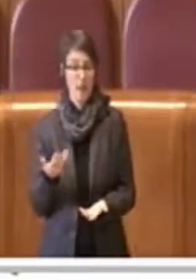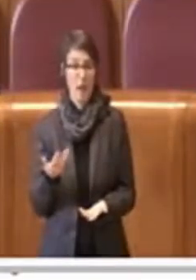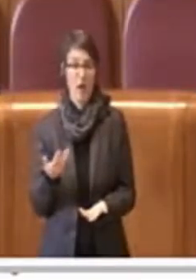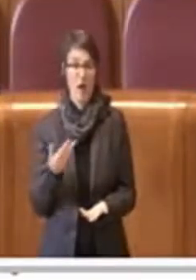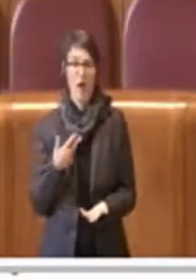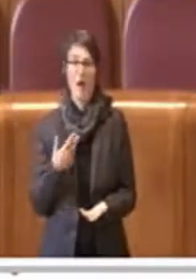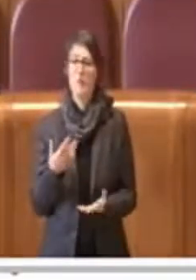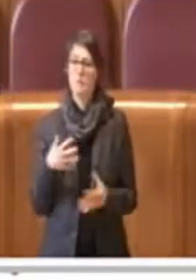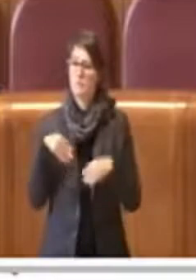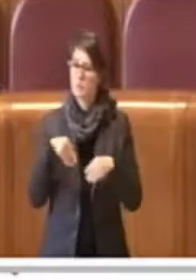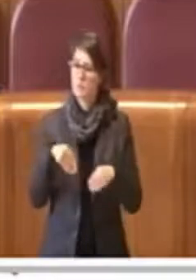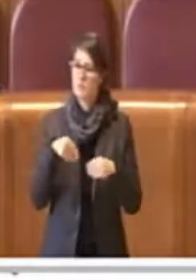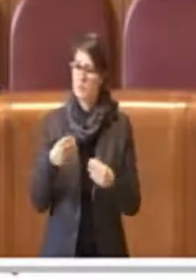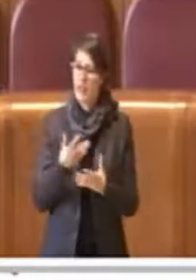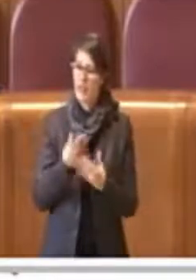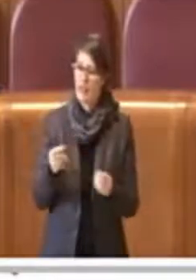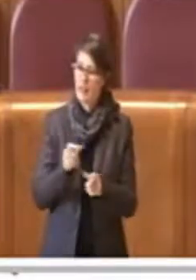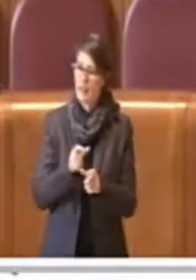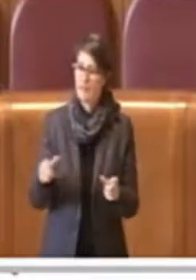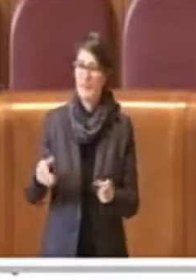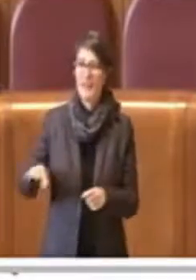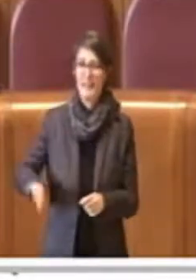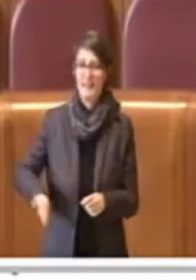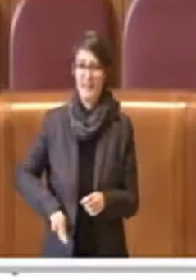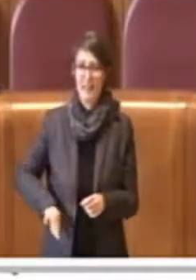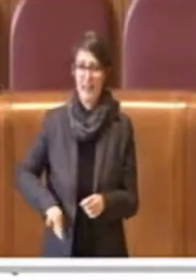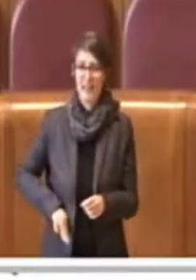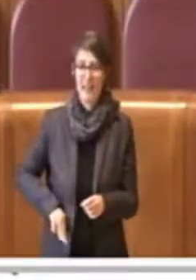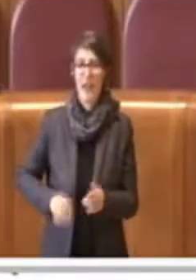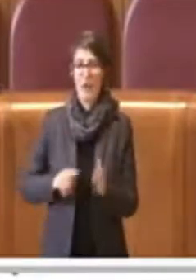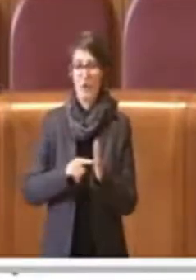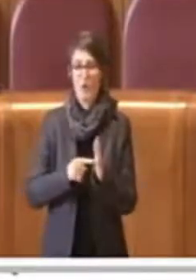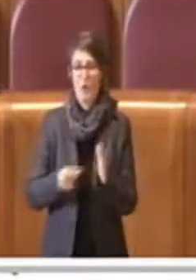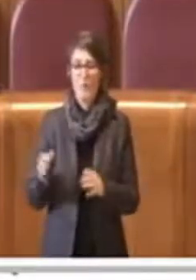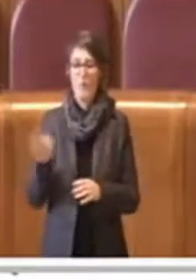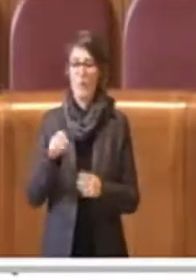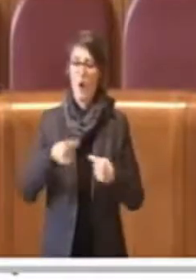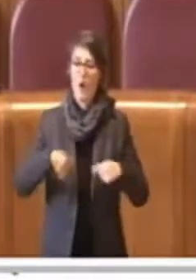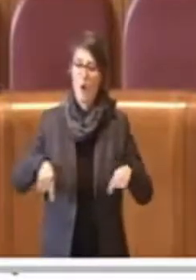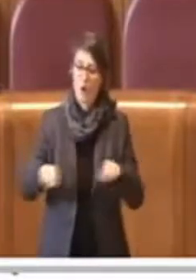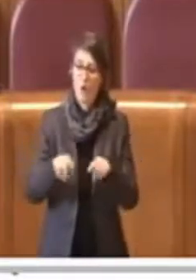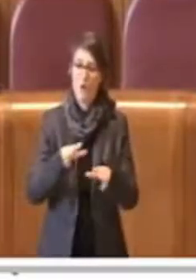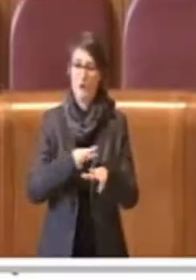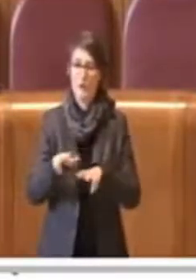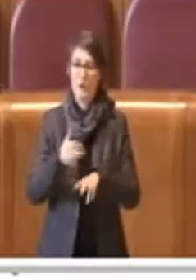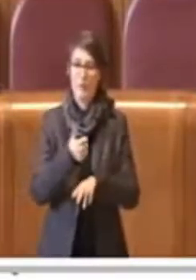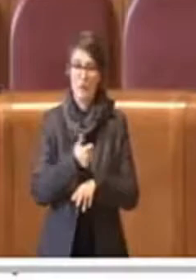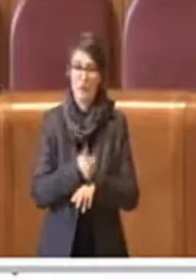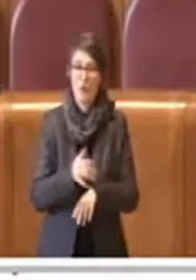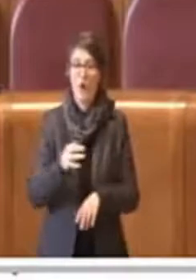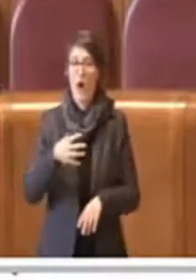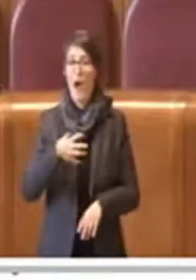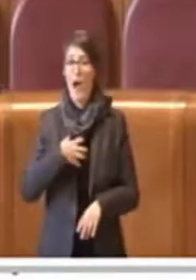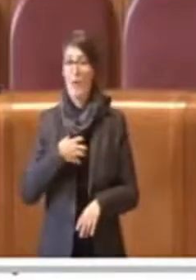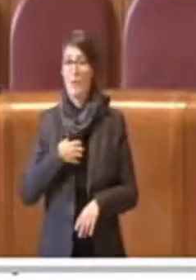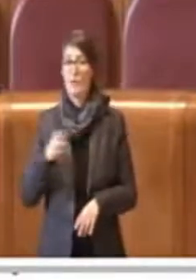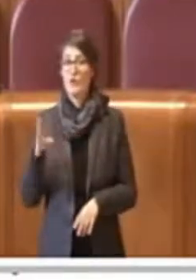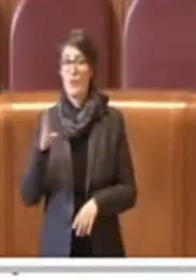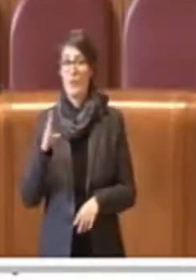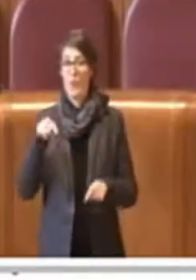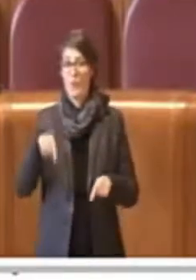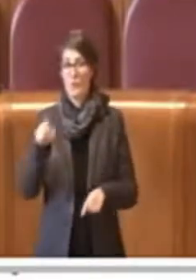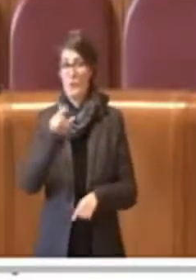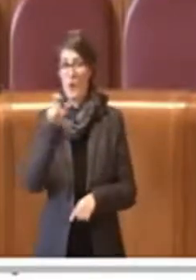personalità del Senato della Repubblica, del Consiglio Capitolino, dell'Ambasciata Bielorussa in Italia e anche del